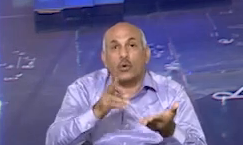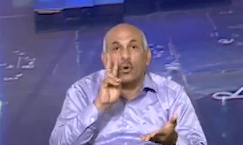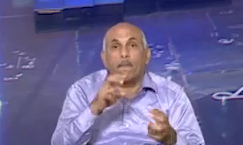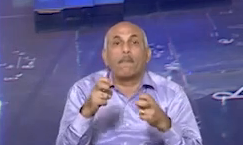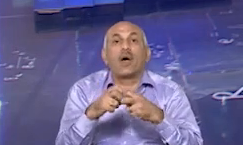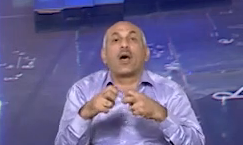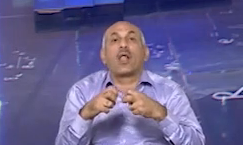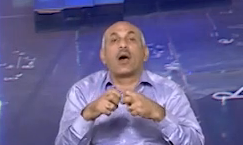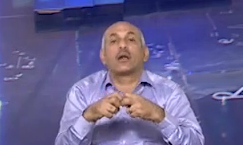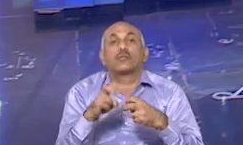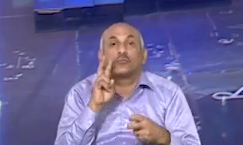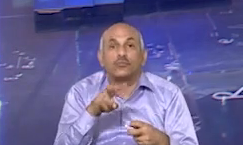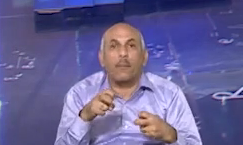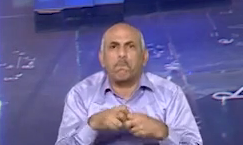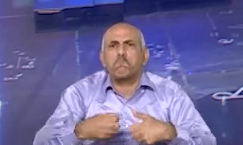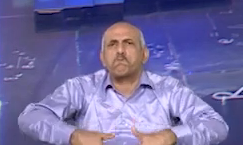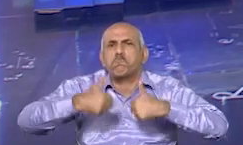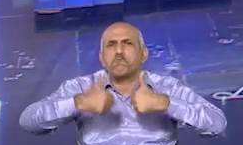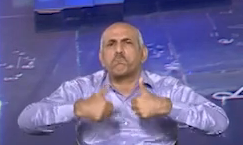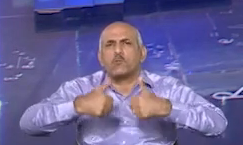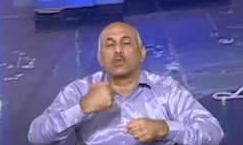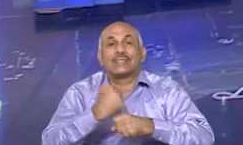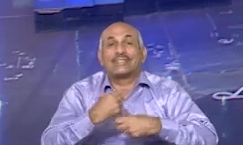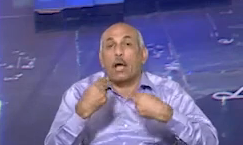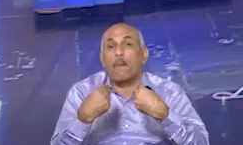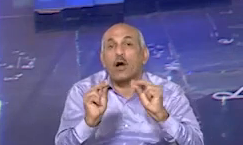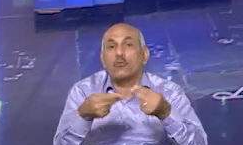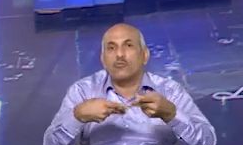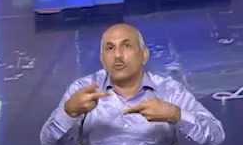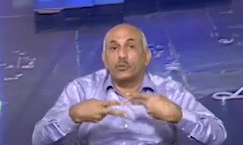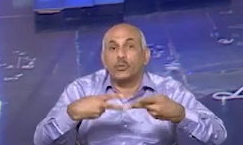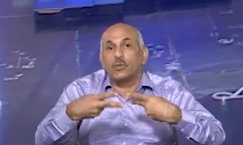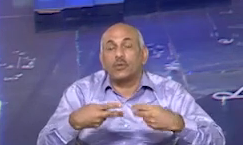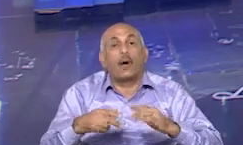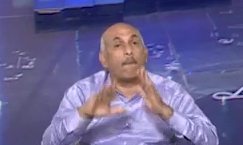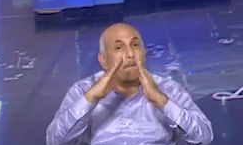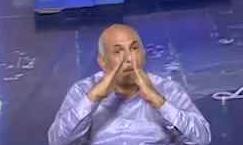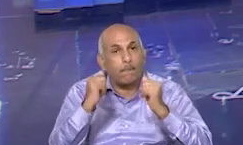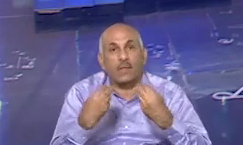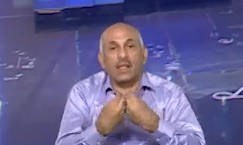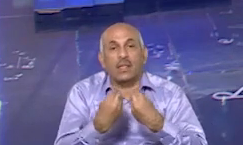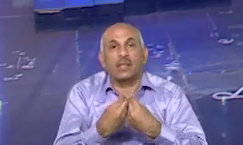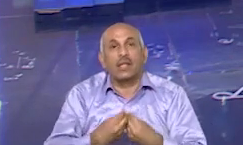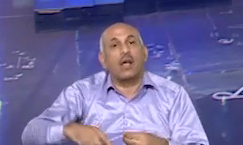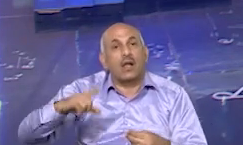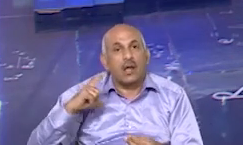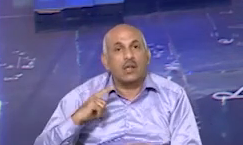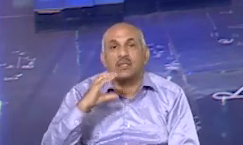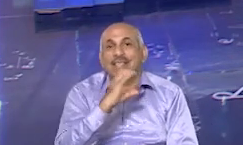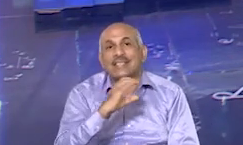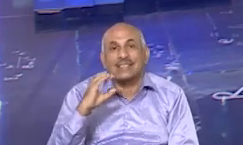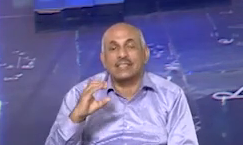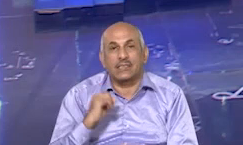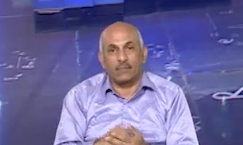على المعارض اللي زي دي، لانها فعلا بتقوم بتسويق كبير جدا، وكمان الدولة طبعا وعلى رأسها سيادة